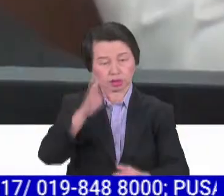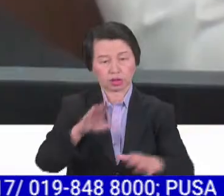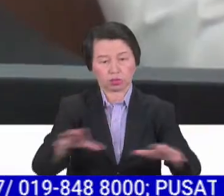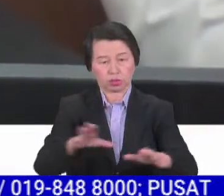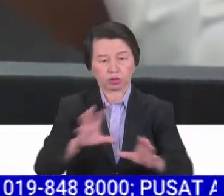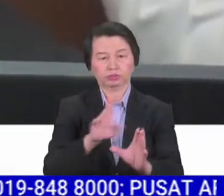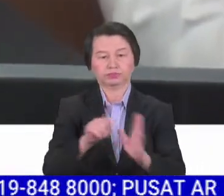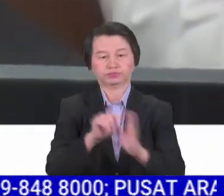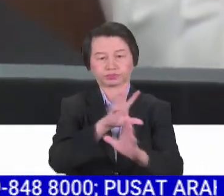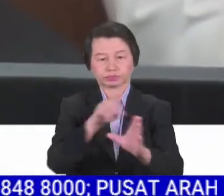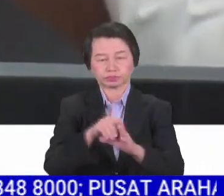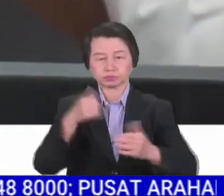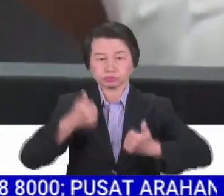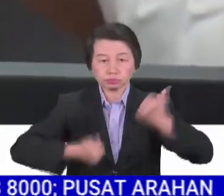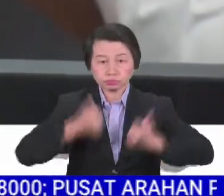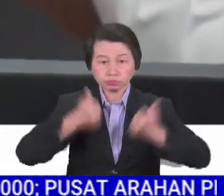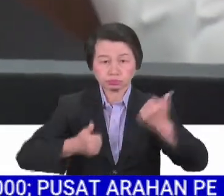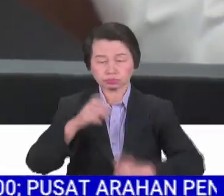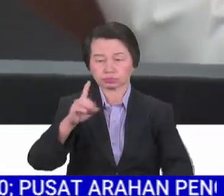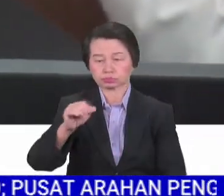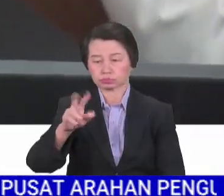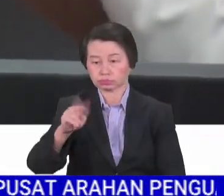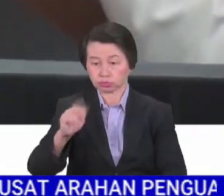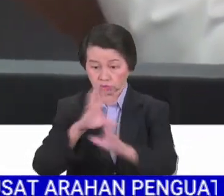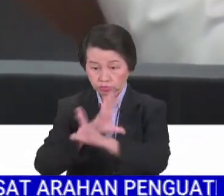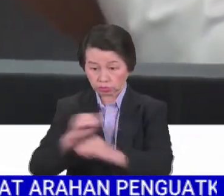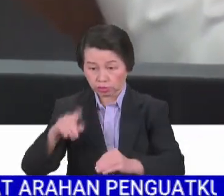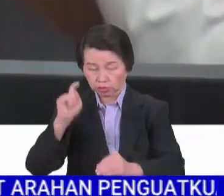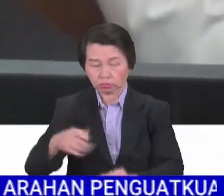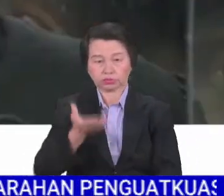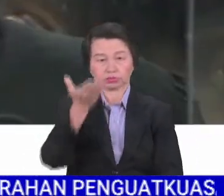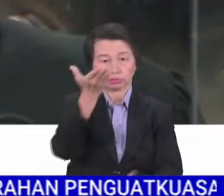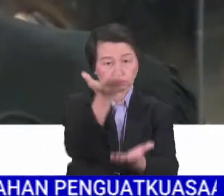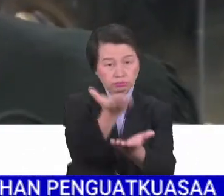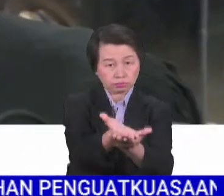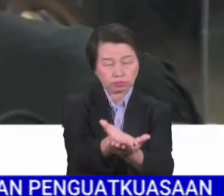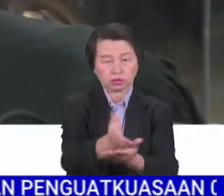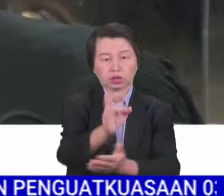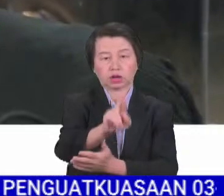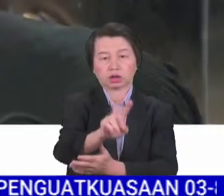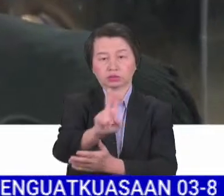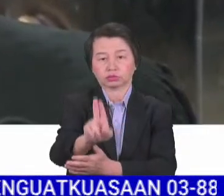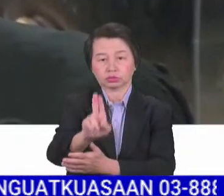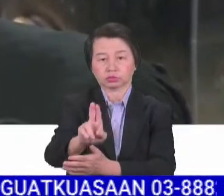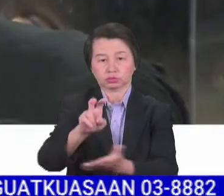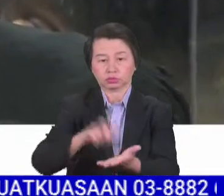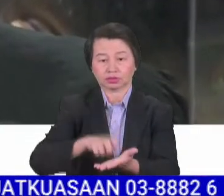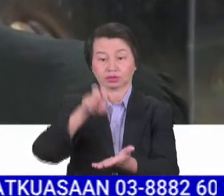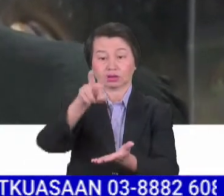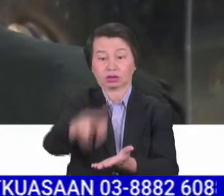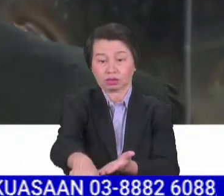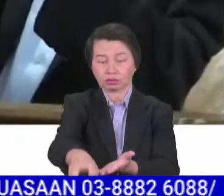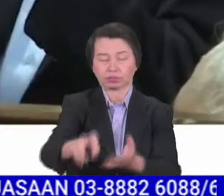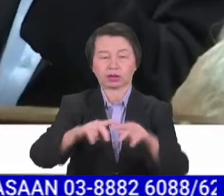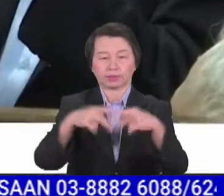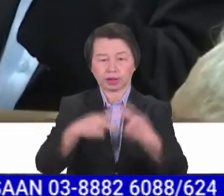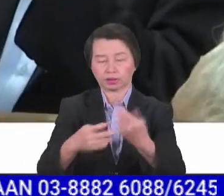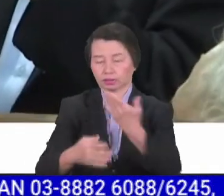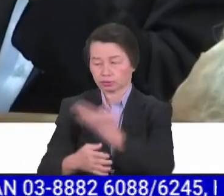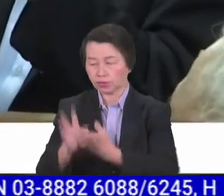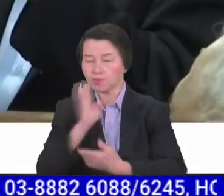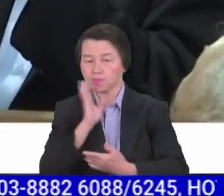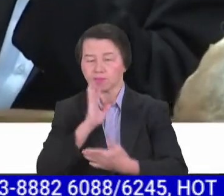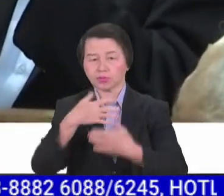nanti termasuk sama ada Dewan Undangan Negeri Dun Sarawak perlu membentangkan rang undang-undang anti lompat parti. Beliau bercakap kepada pemerintah